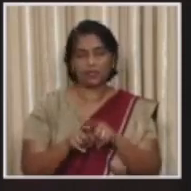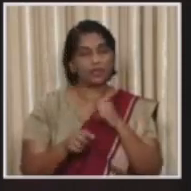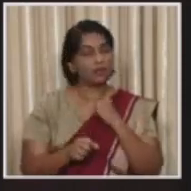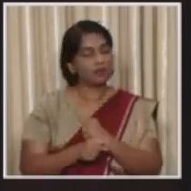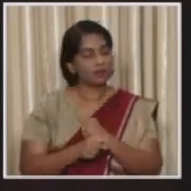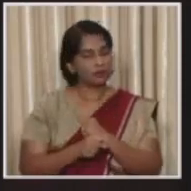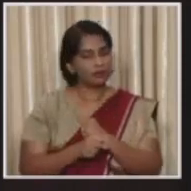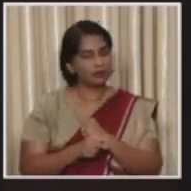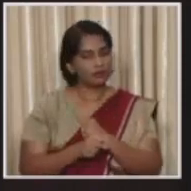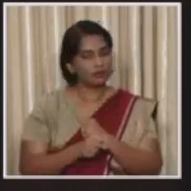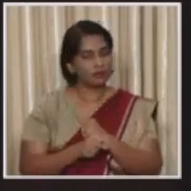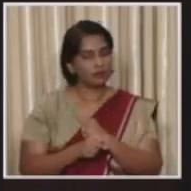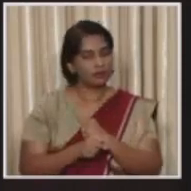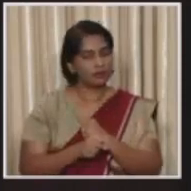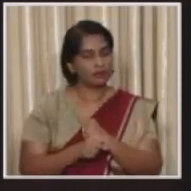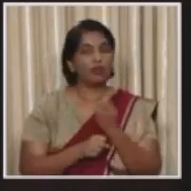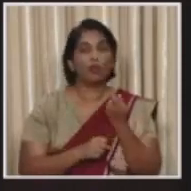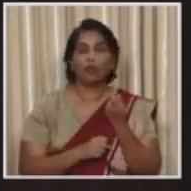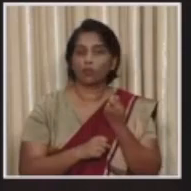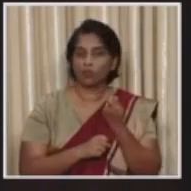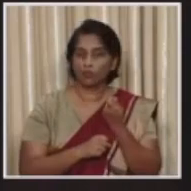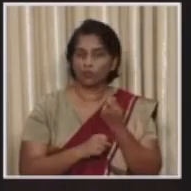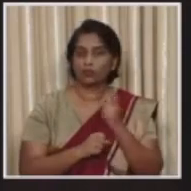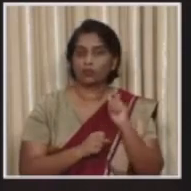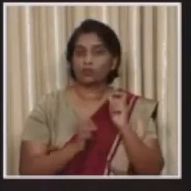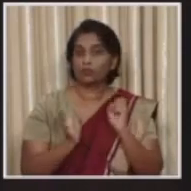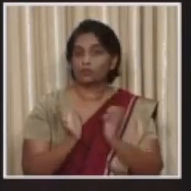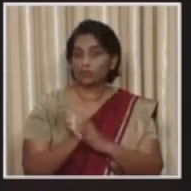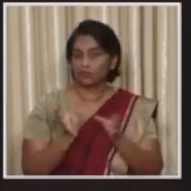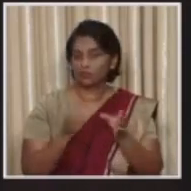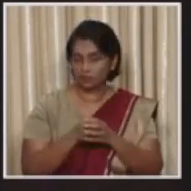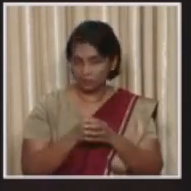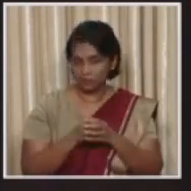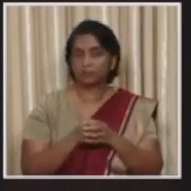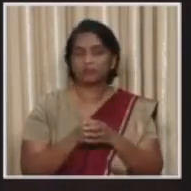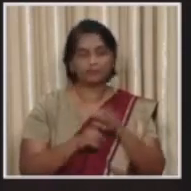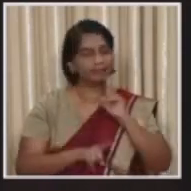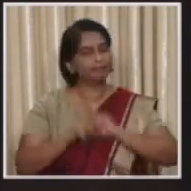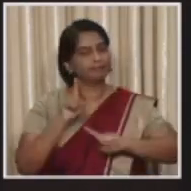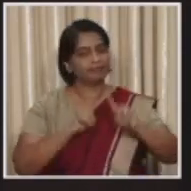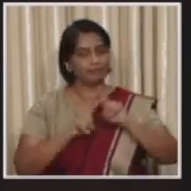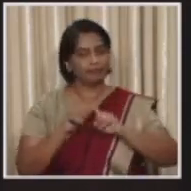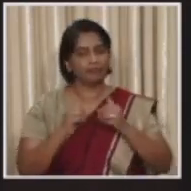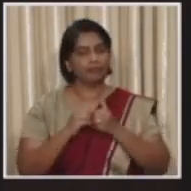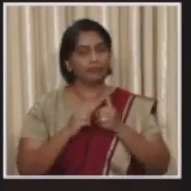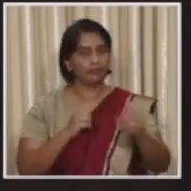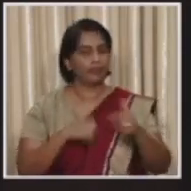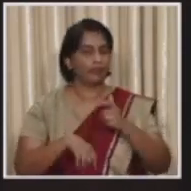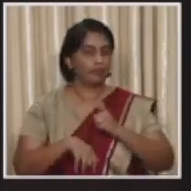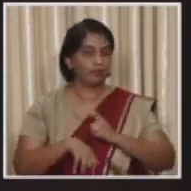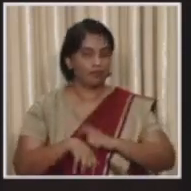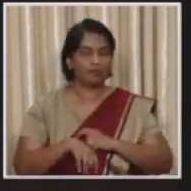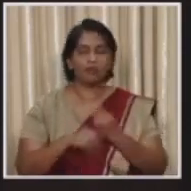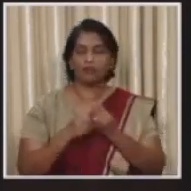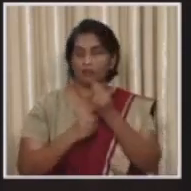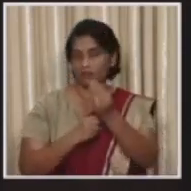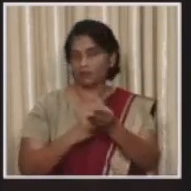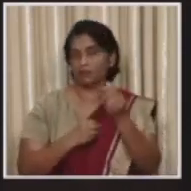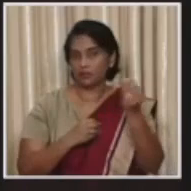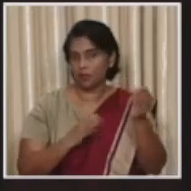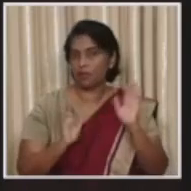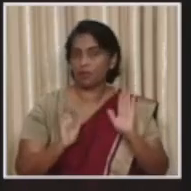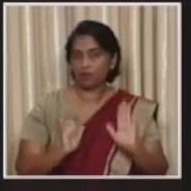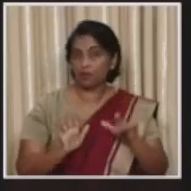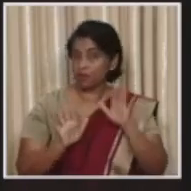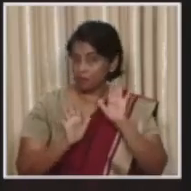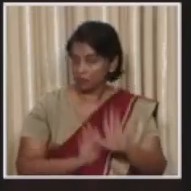රාජ්‍ය මුදල් කාරක සභාව තුළ සාකච්ඡා කරන්න ඉඩකඩ ලැබෙන්නට ඕන.